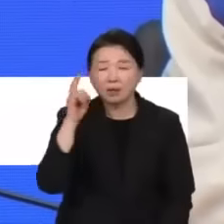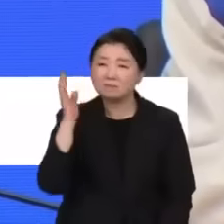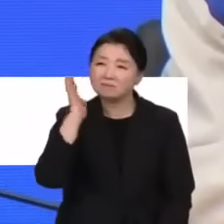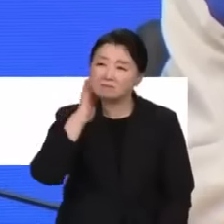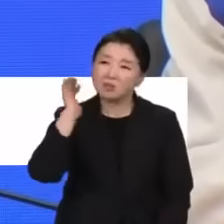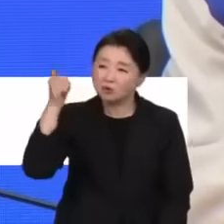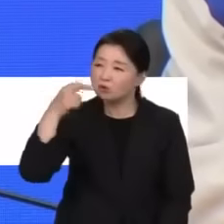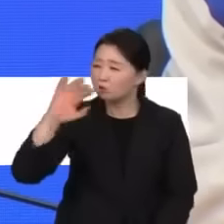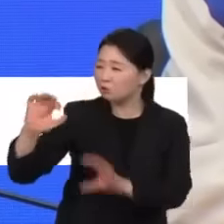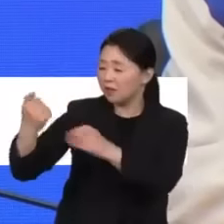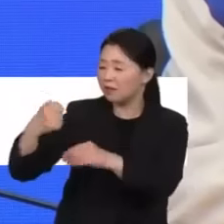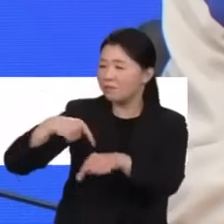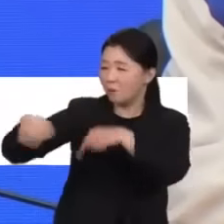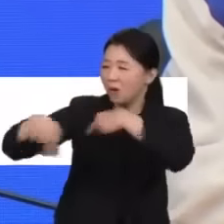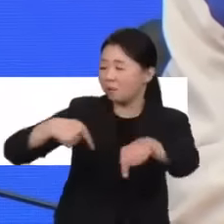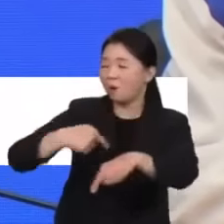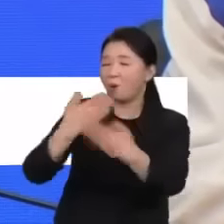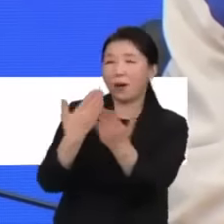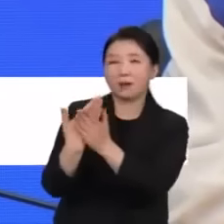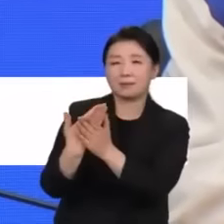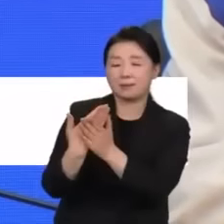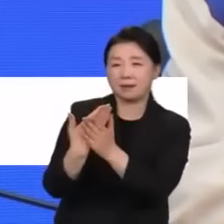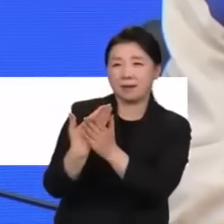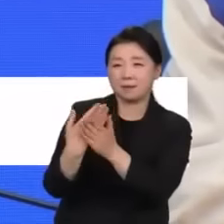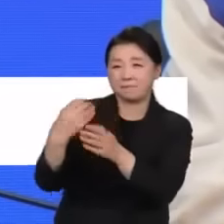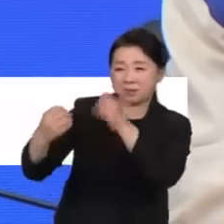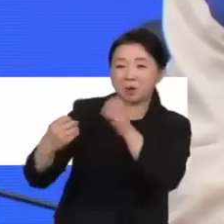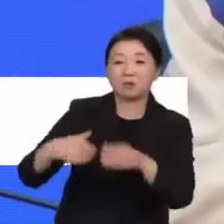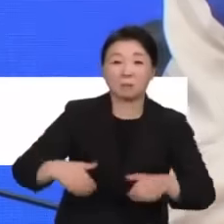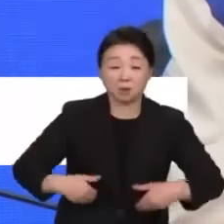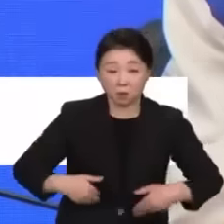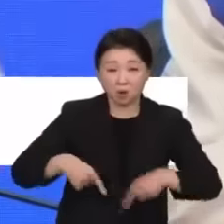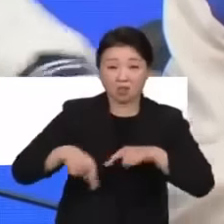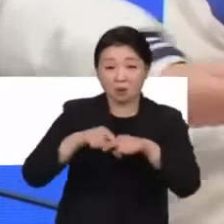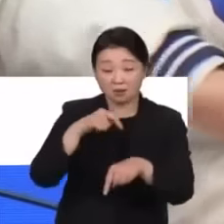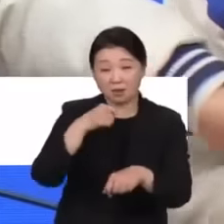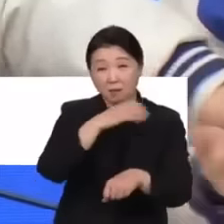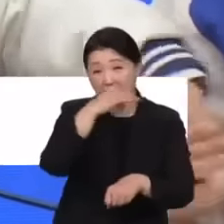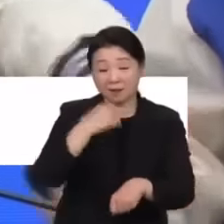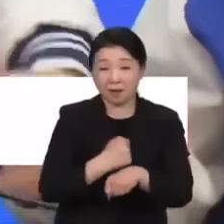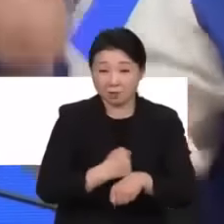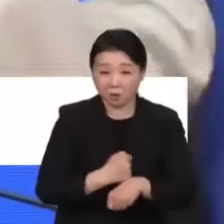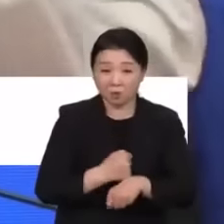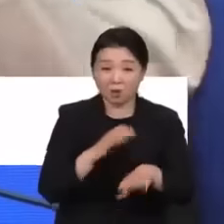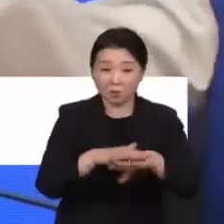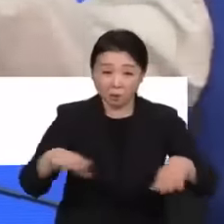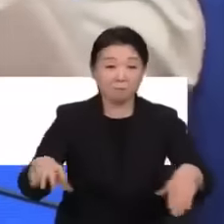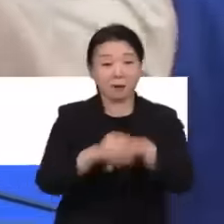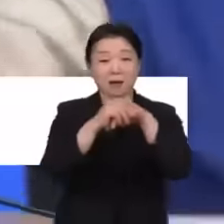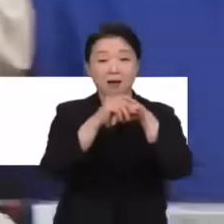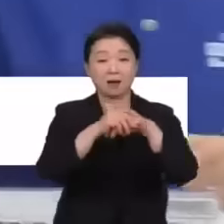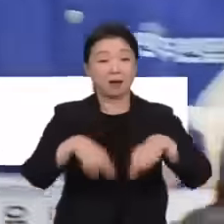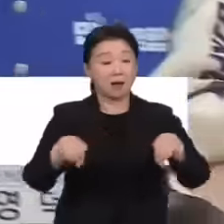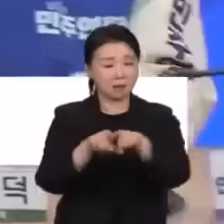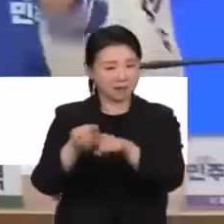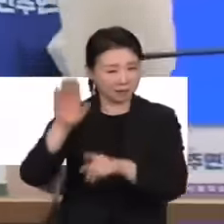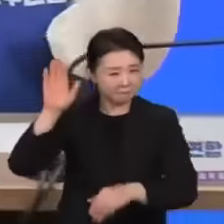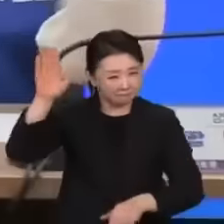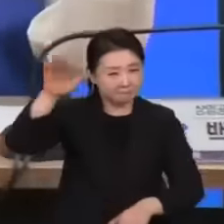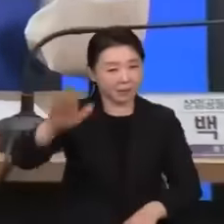확실하게 견제하고 실정을 바로잡을 수 있습니다. 손 꼭 잡고 함께